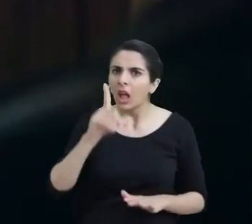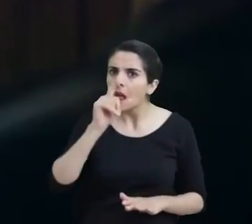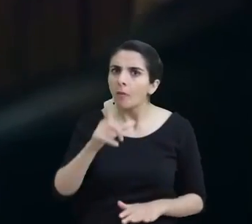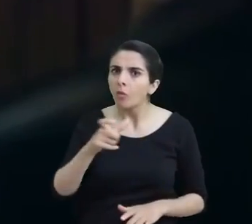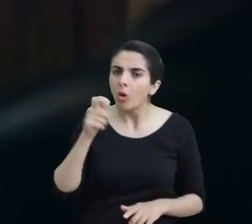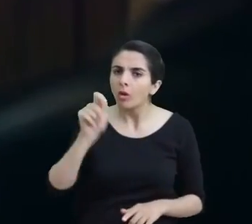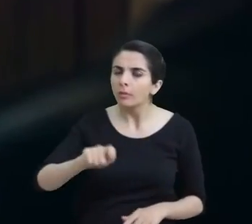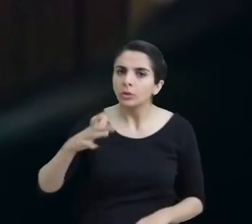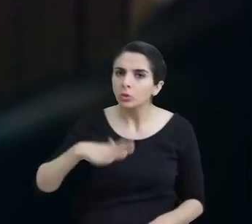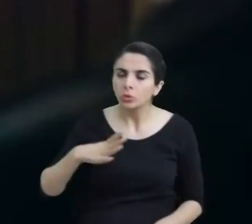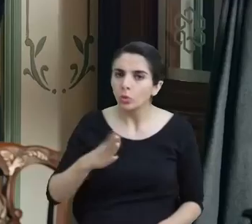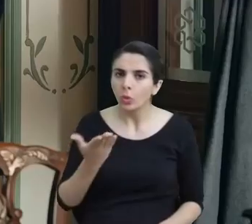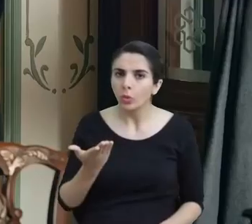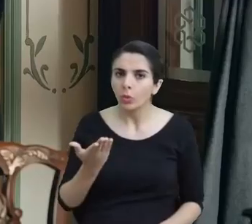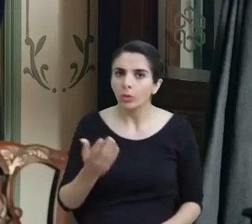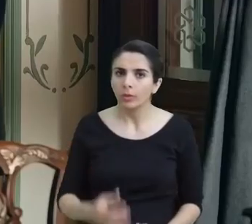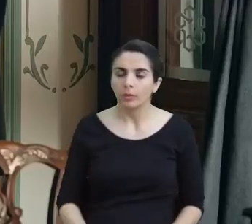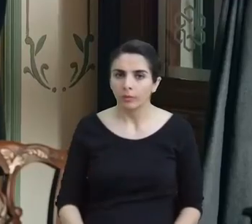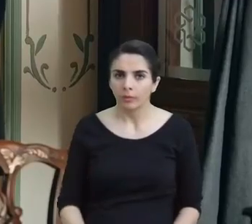Kim seni öldürmek istedi?